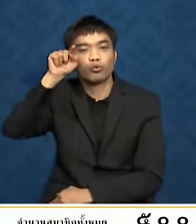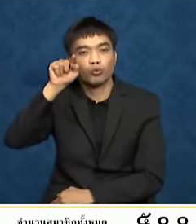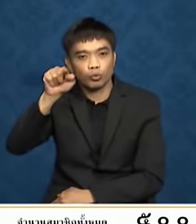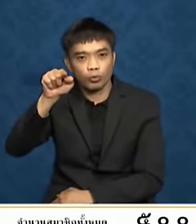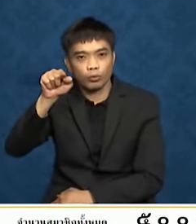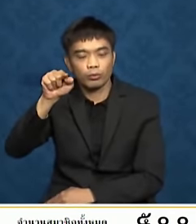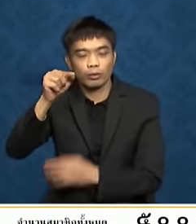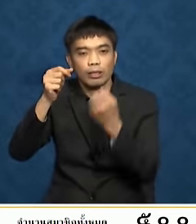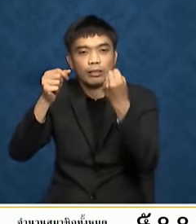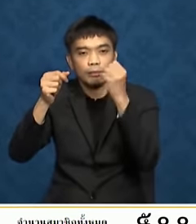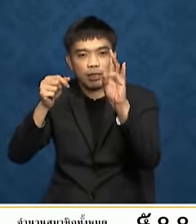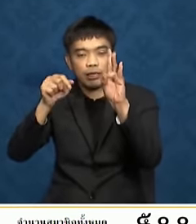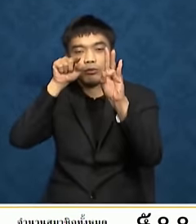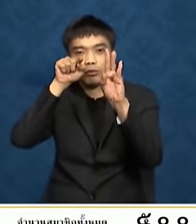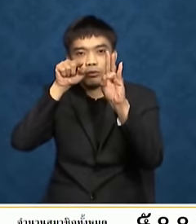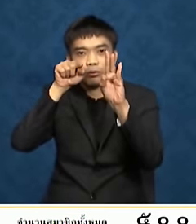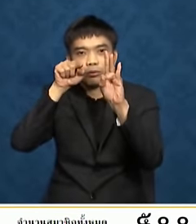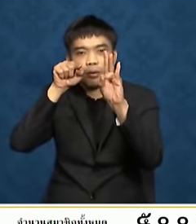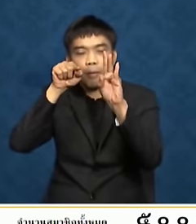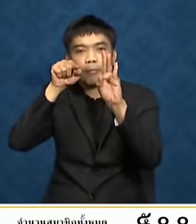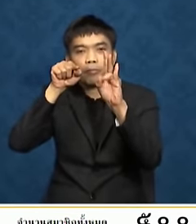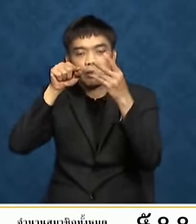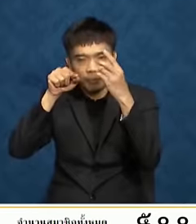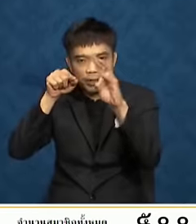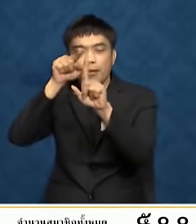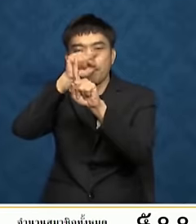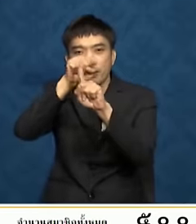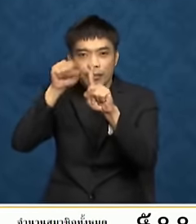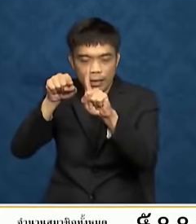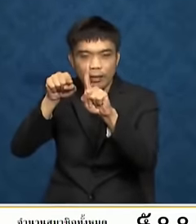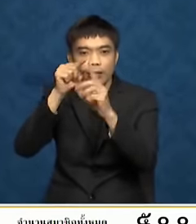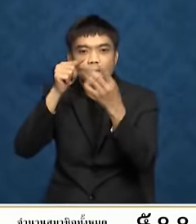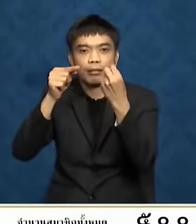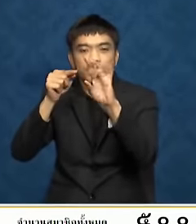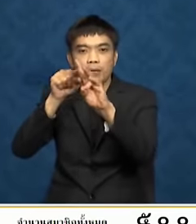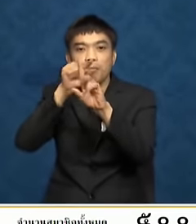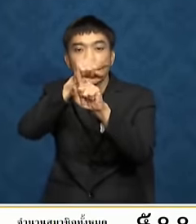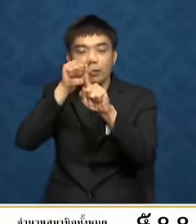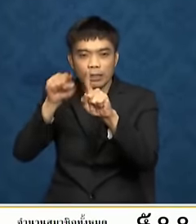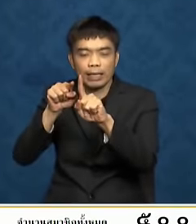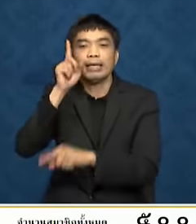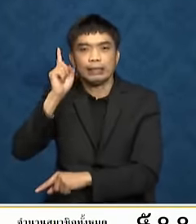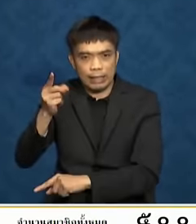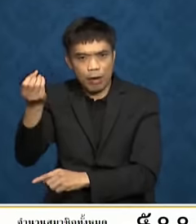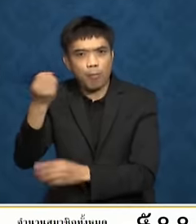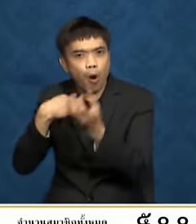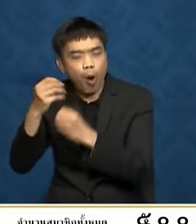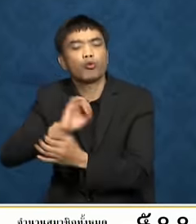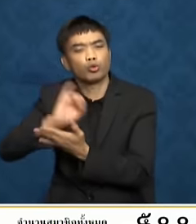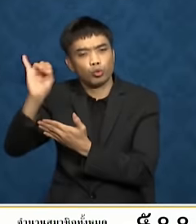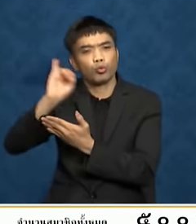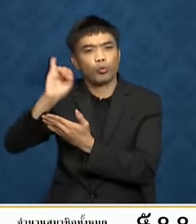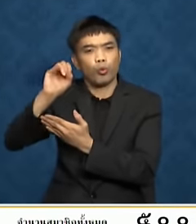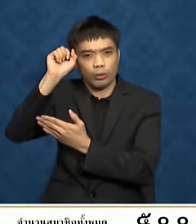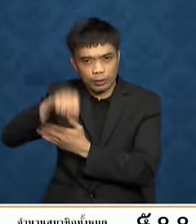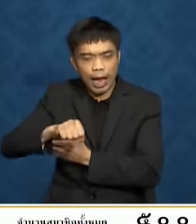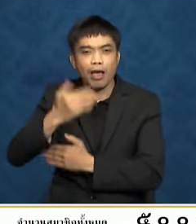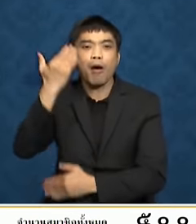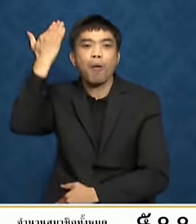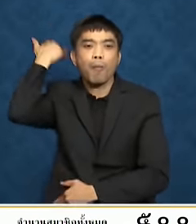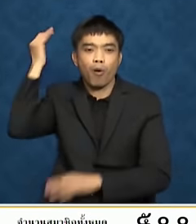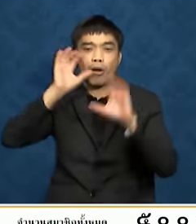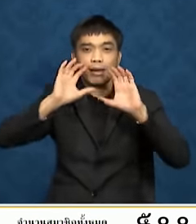เอ่อ 17เศษๆเปร์ 17%เศษๆครับซึ่งก็จริงอ่ะท่านพูดอันนั้นก็ตรงกันวันนั้นรัฐตั้งเป้า